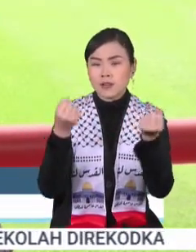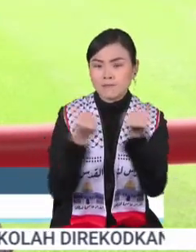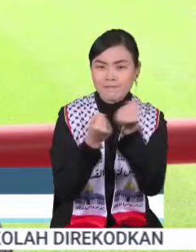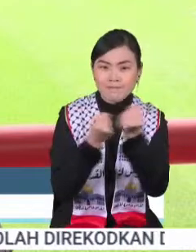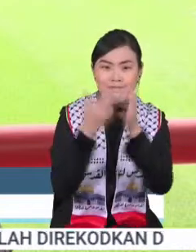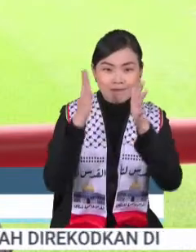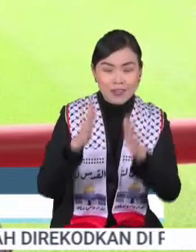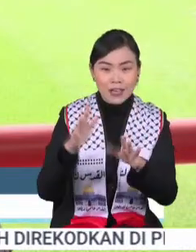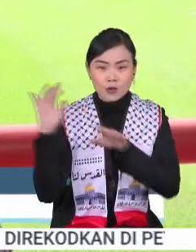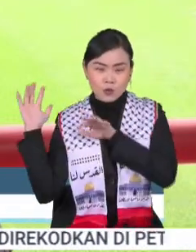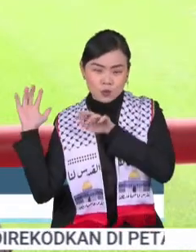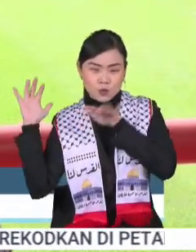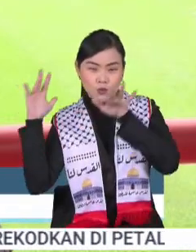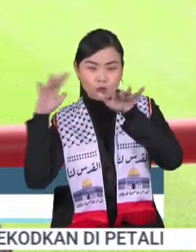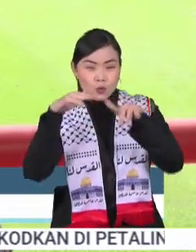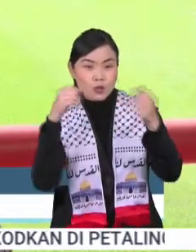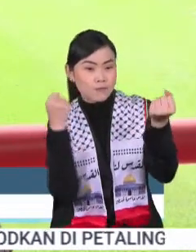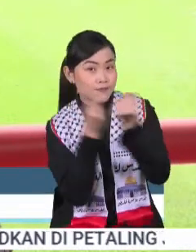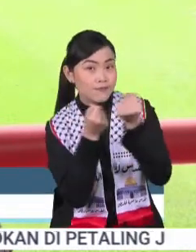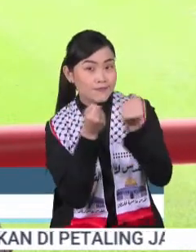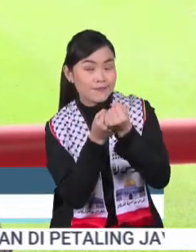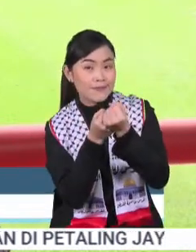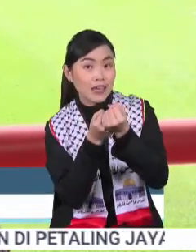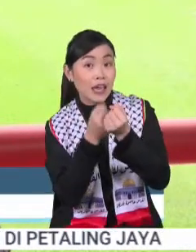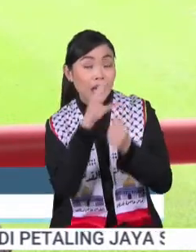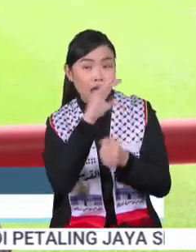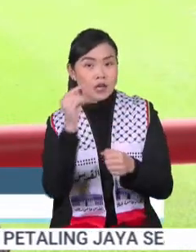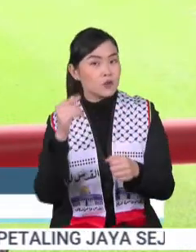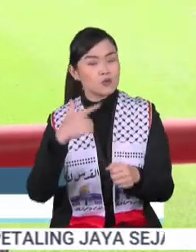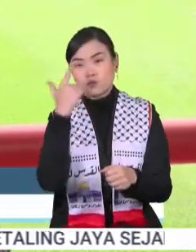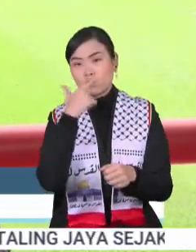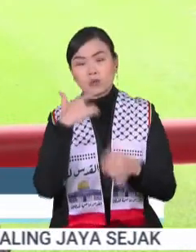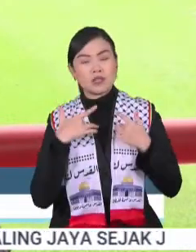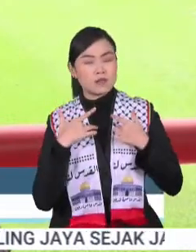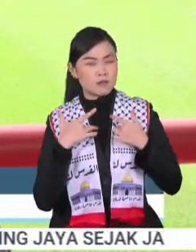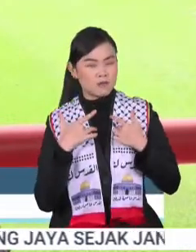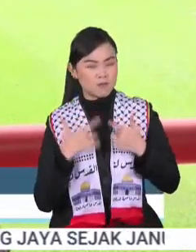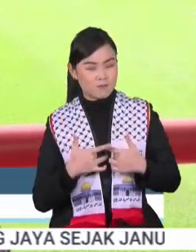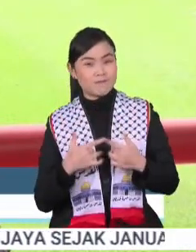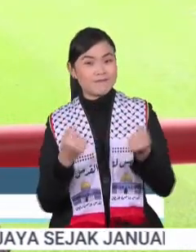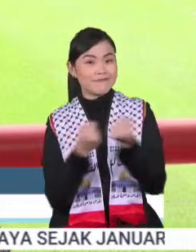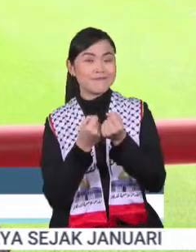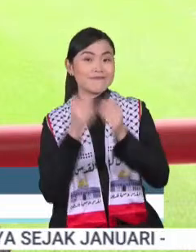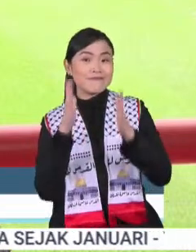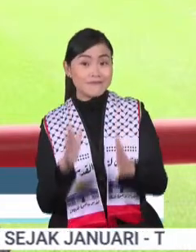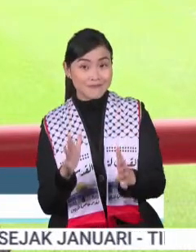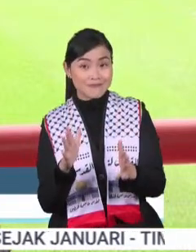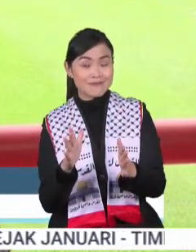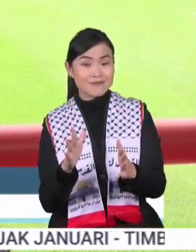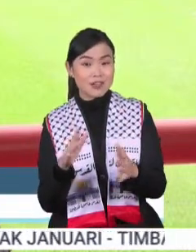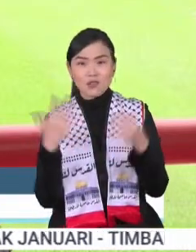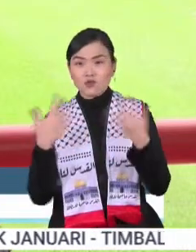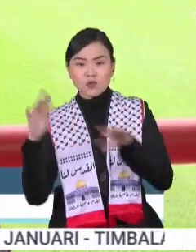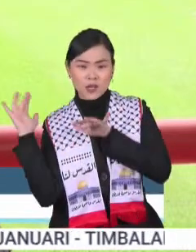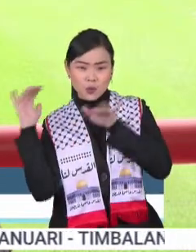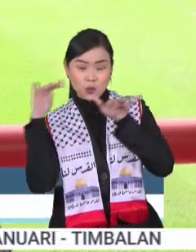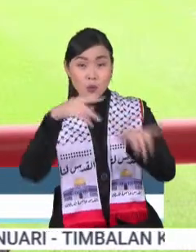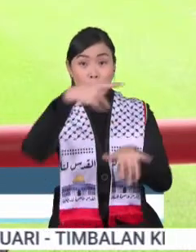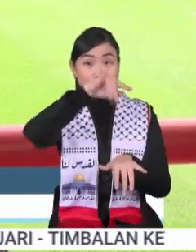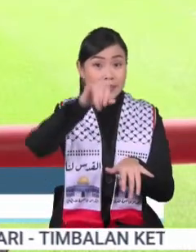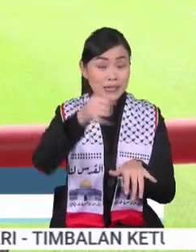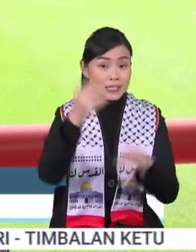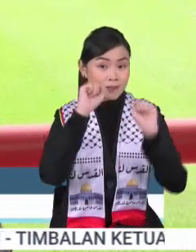mungkin datang memberi sokongan Dan kita pun tak nak menghampakkan penyokong yang datang ke stadium mbbj itu sebab